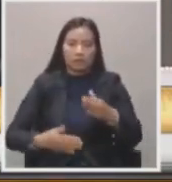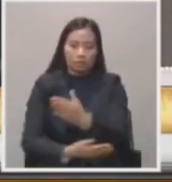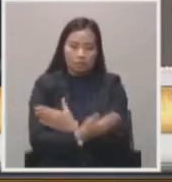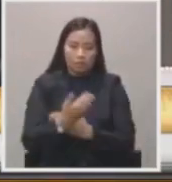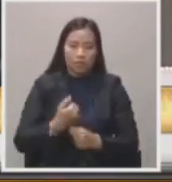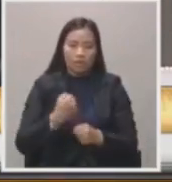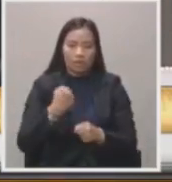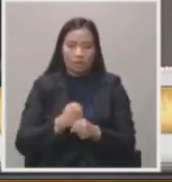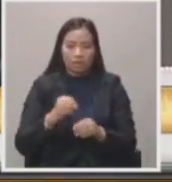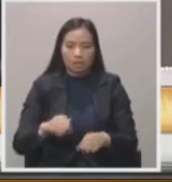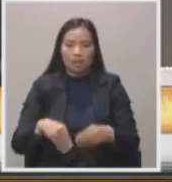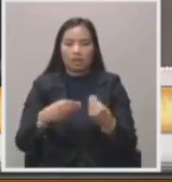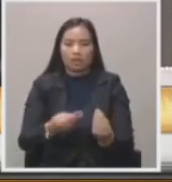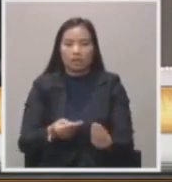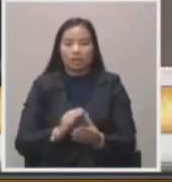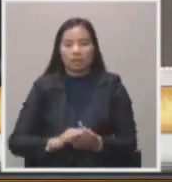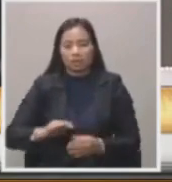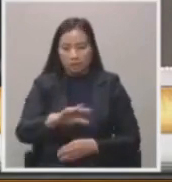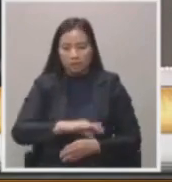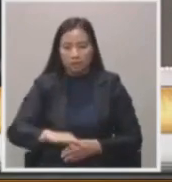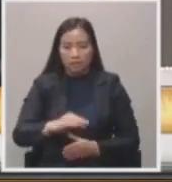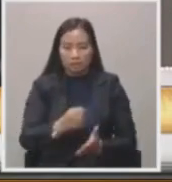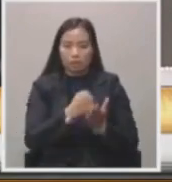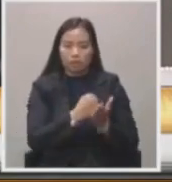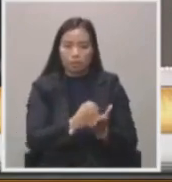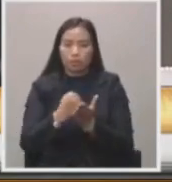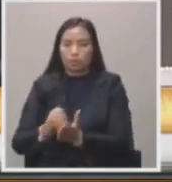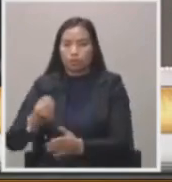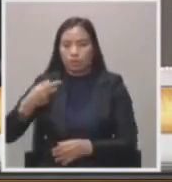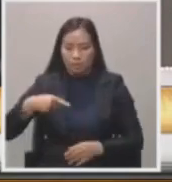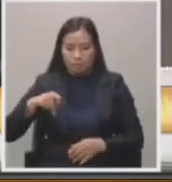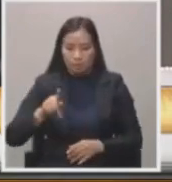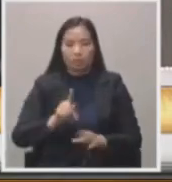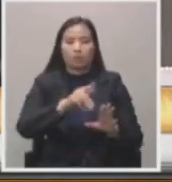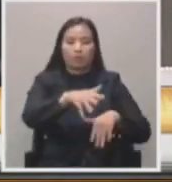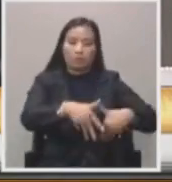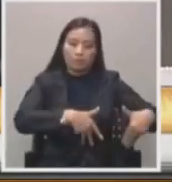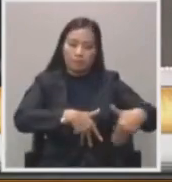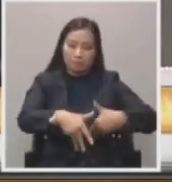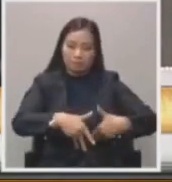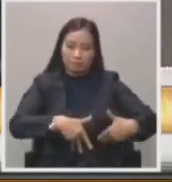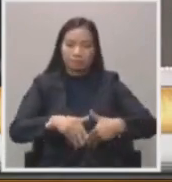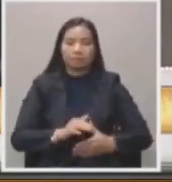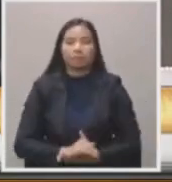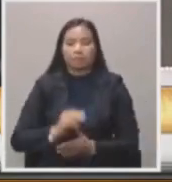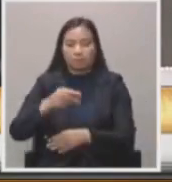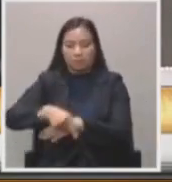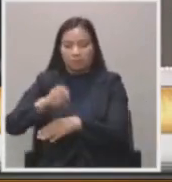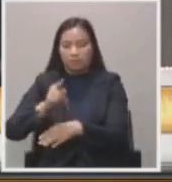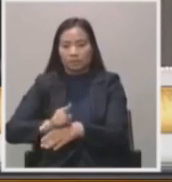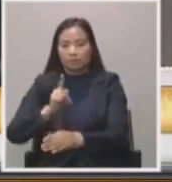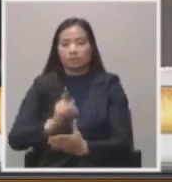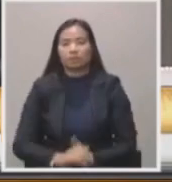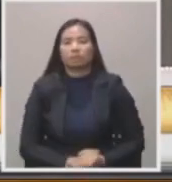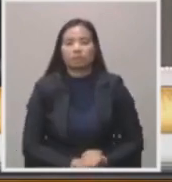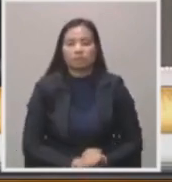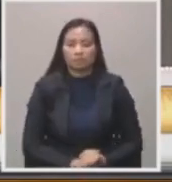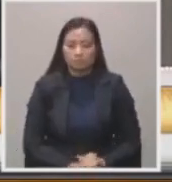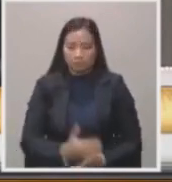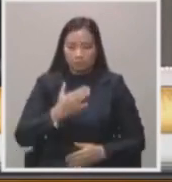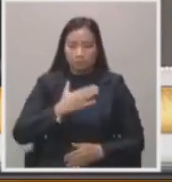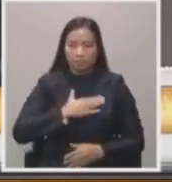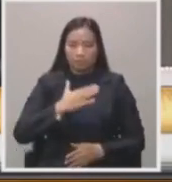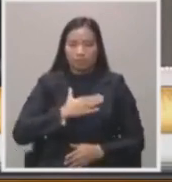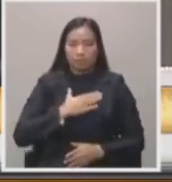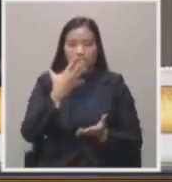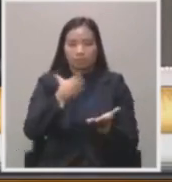านี้เกิดขึ้นเหล่านี้จะเป็นอานิสงส์และเกิดประโยชน์กับพี่น้องประชาชนท่านประธานครับผมได้กราบ